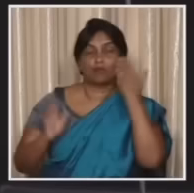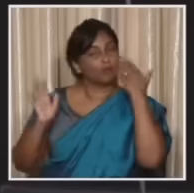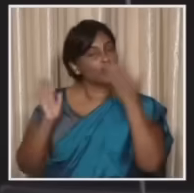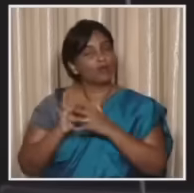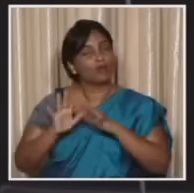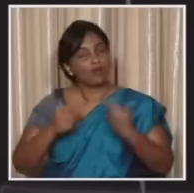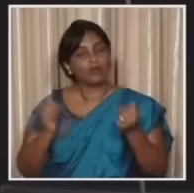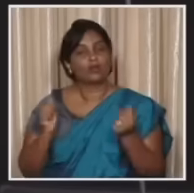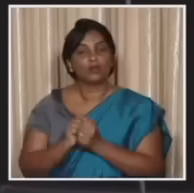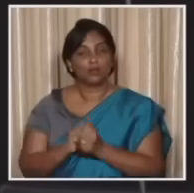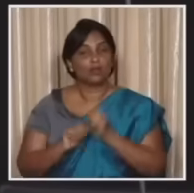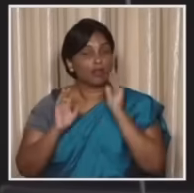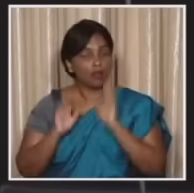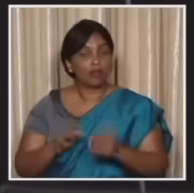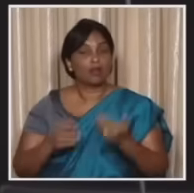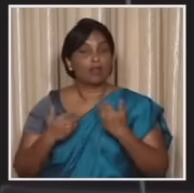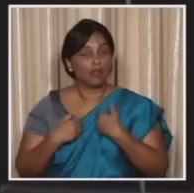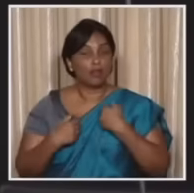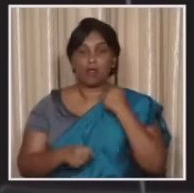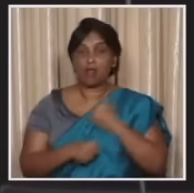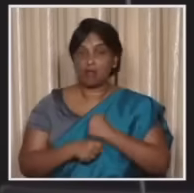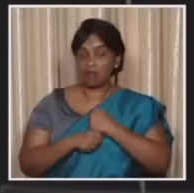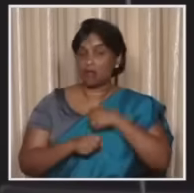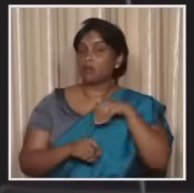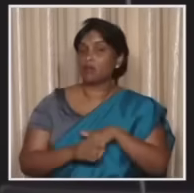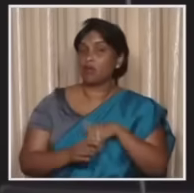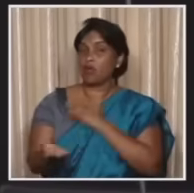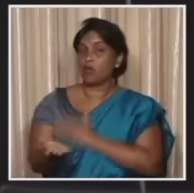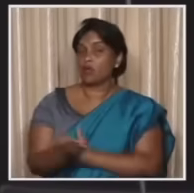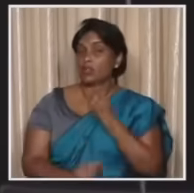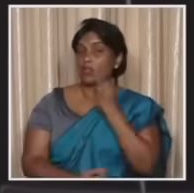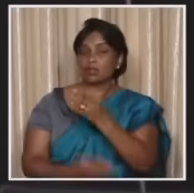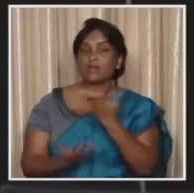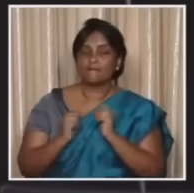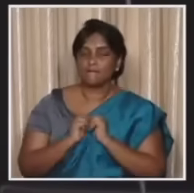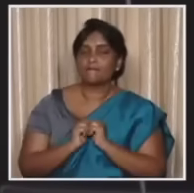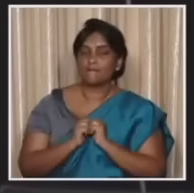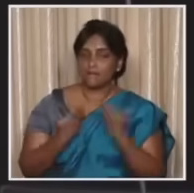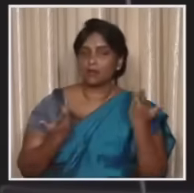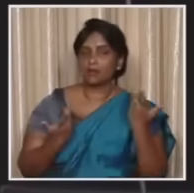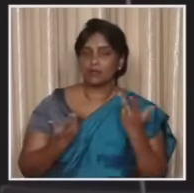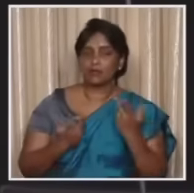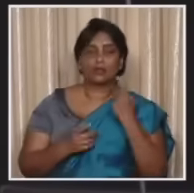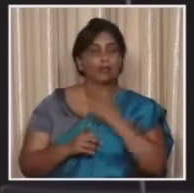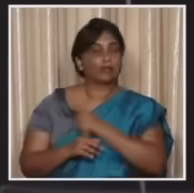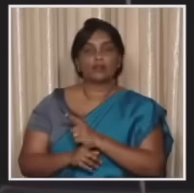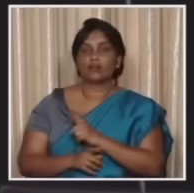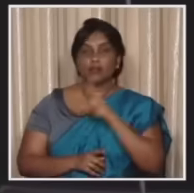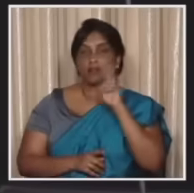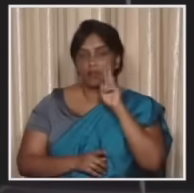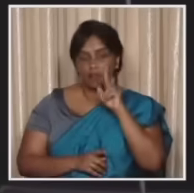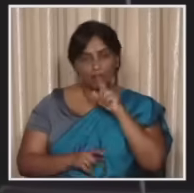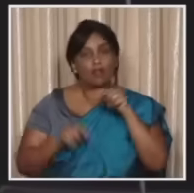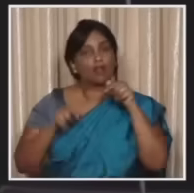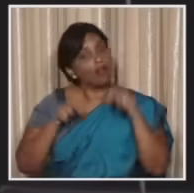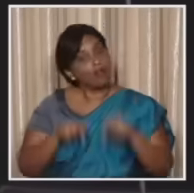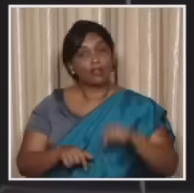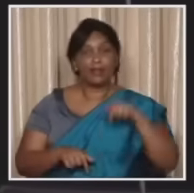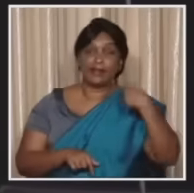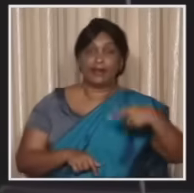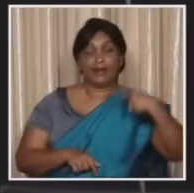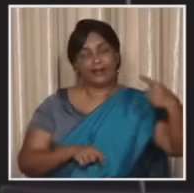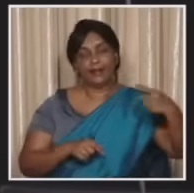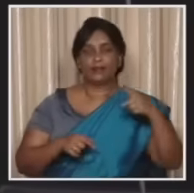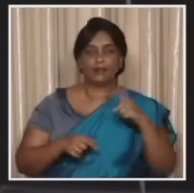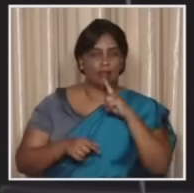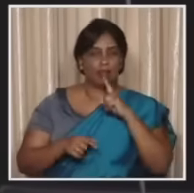ඕන දෙයකට ගියේ. හැබැයි අපේ ආණ්ඩුව කැඩතේ ඔප්පු ලබා දෙන්න නැත්නම් වැඩක් නැහැ කියලා. එද්දත් එතුමා කිව්වා අද කරන්නම් හෙට කරන්නම්